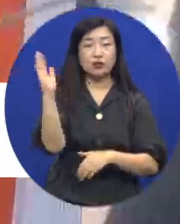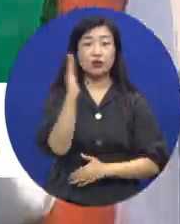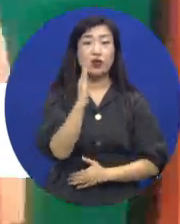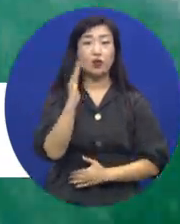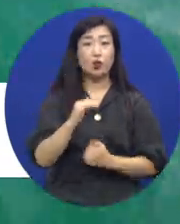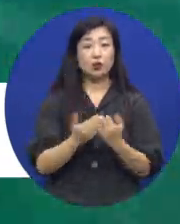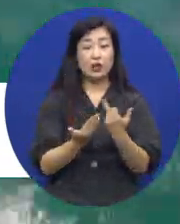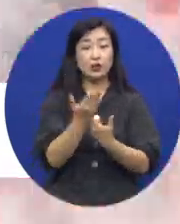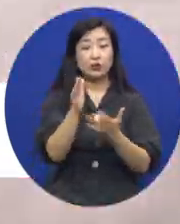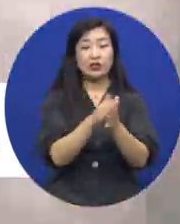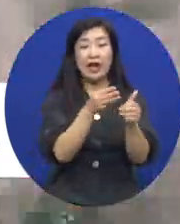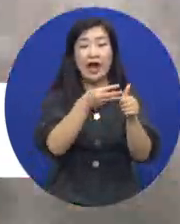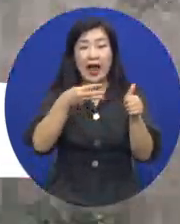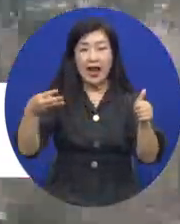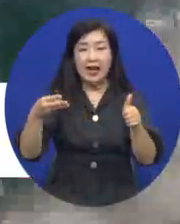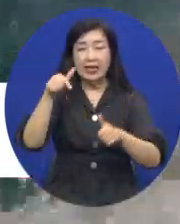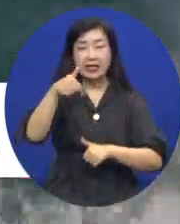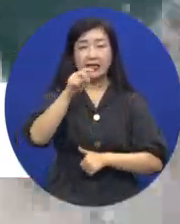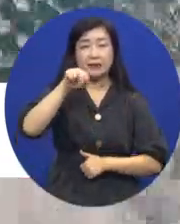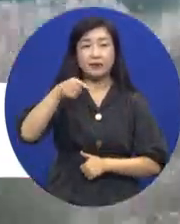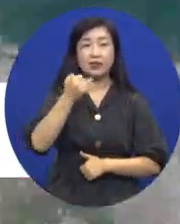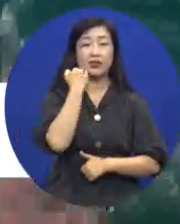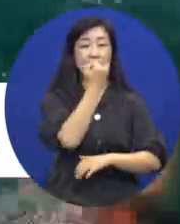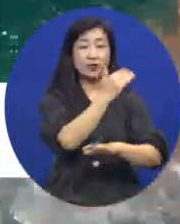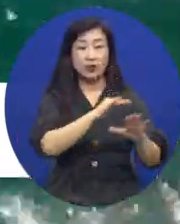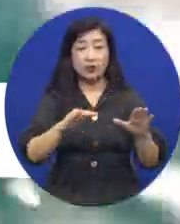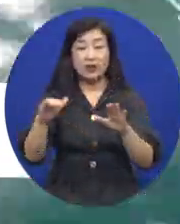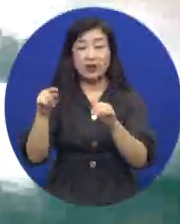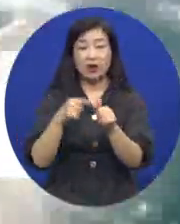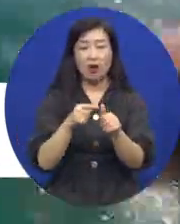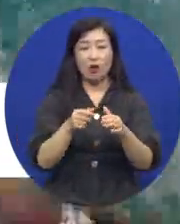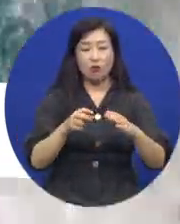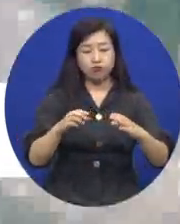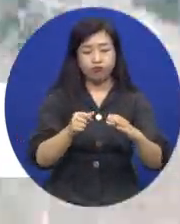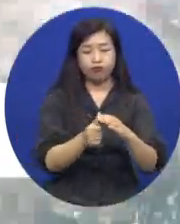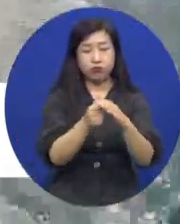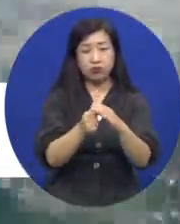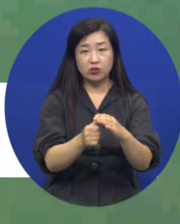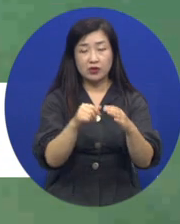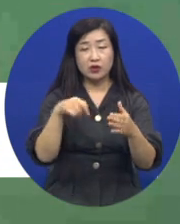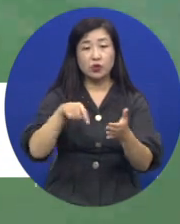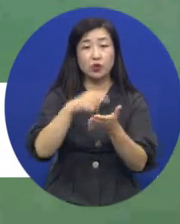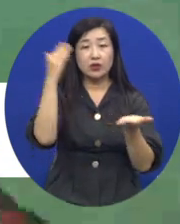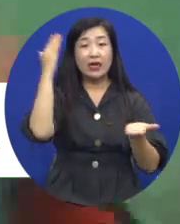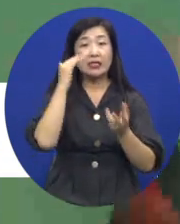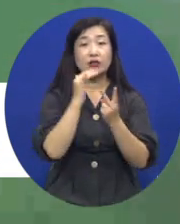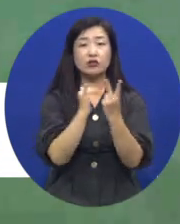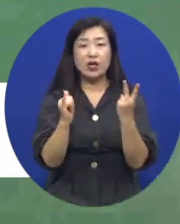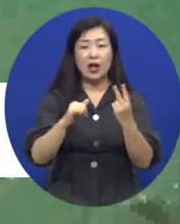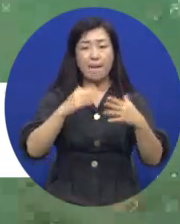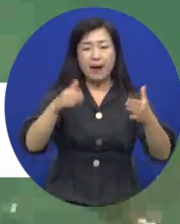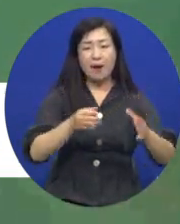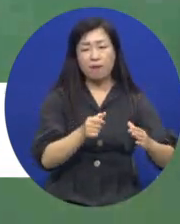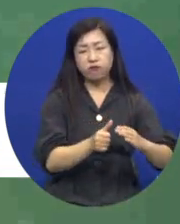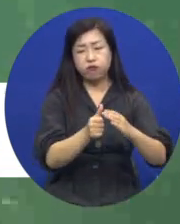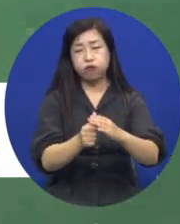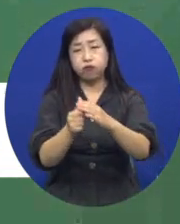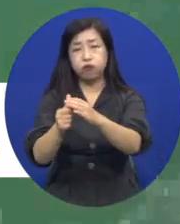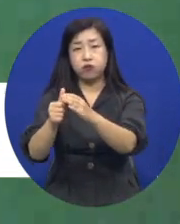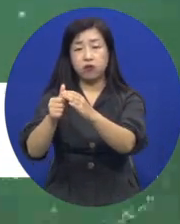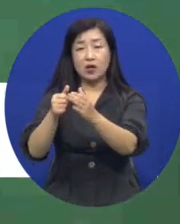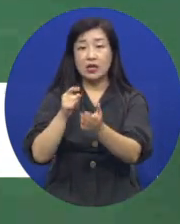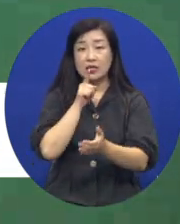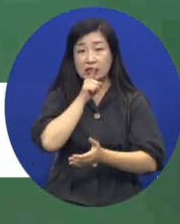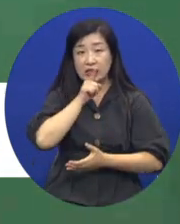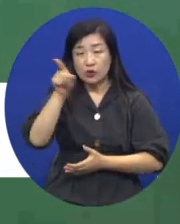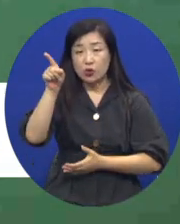40분쯤 제주시 한림읍 금능해수욕장에서 튜브를 타고 물놀이 하던 초등학생 2명이 바람에 떠밀려 갔다 신고를